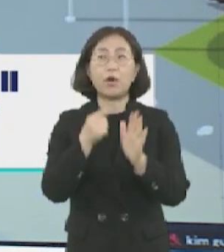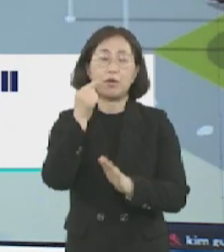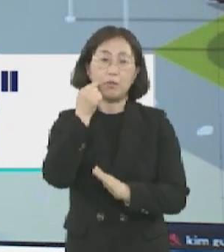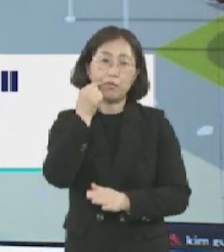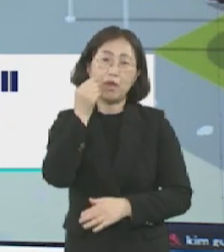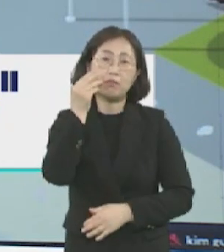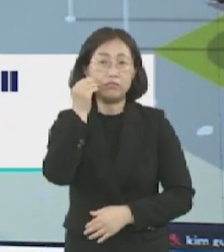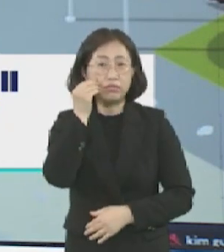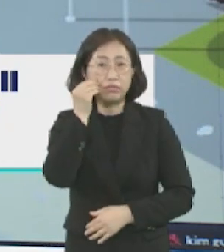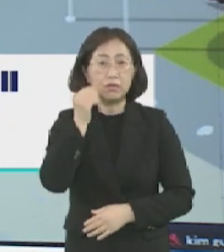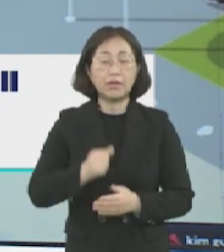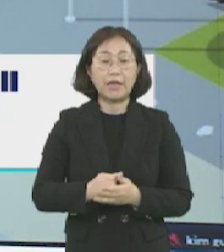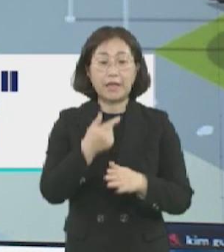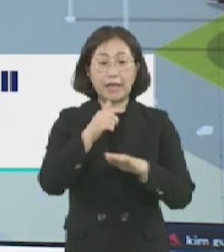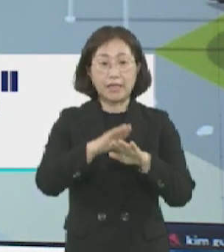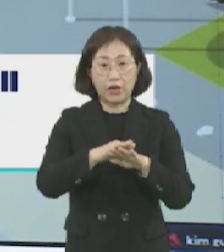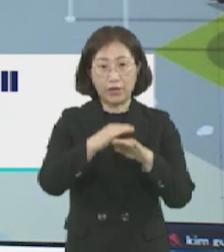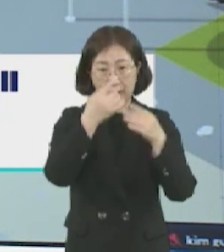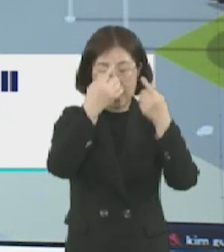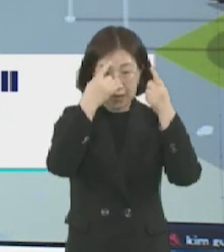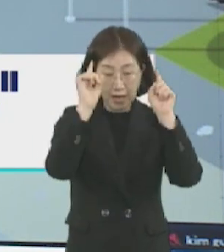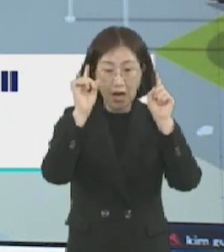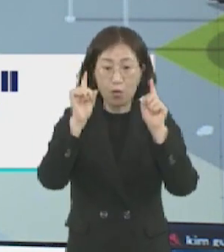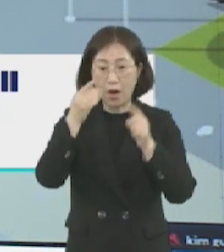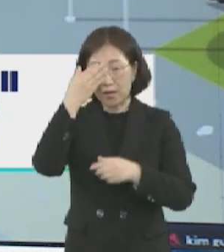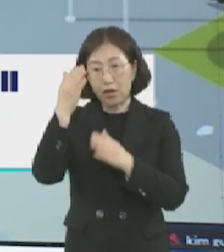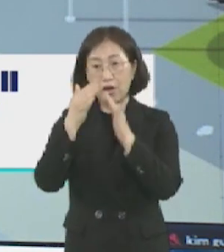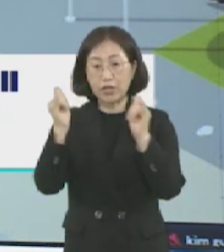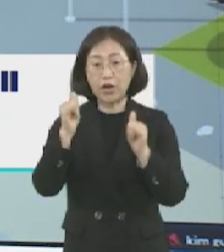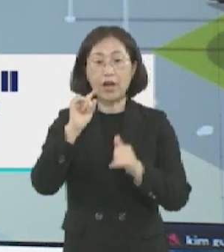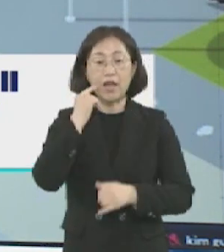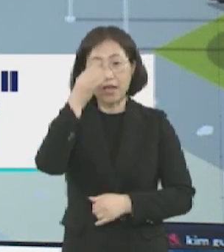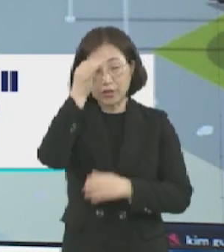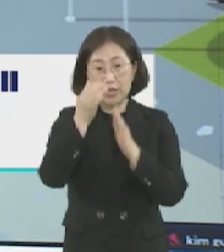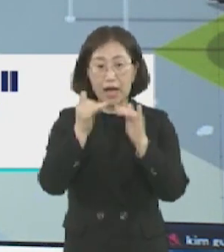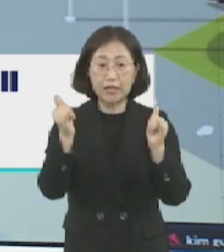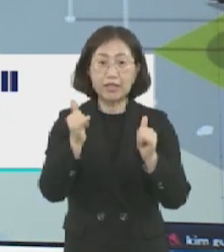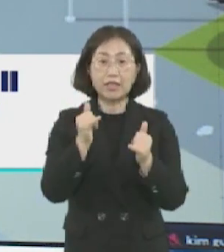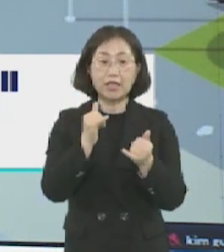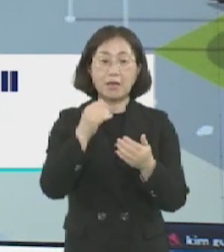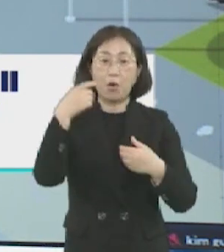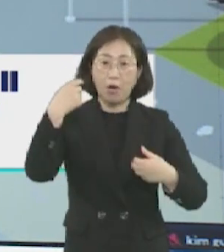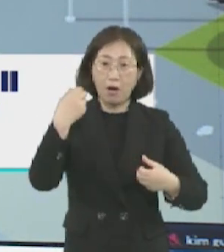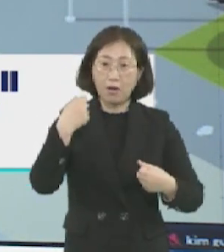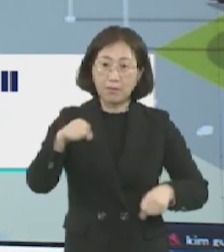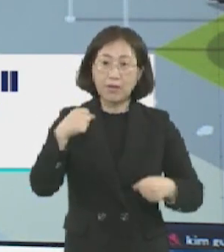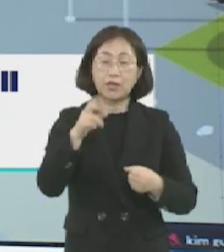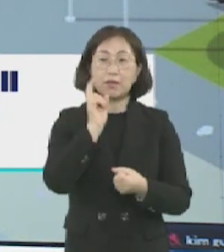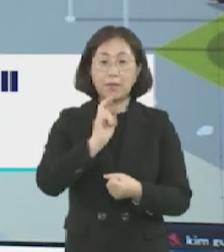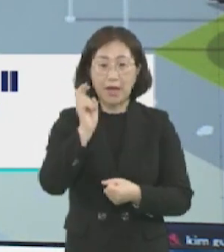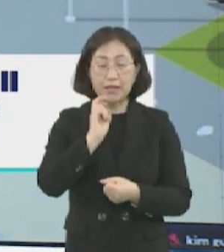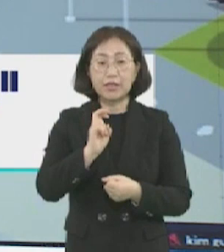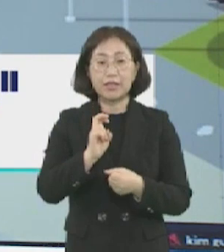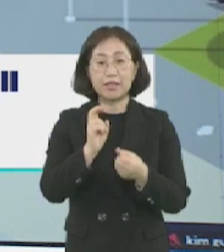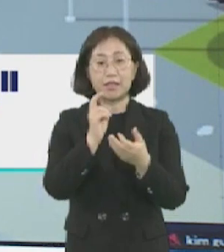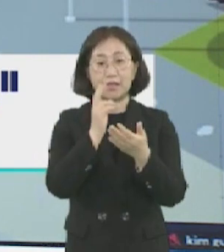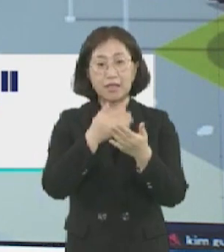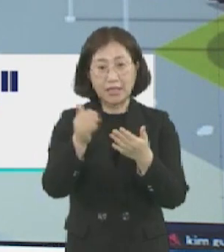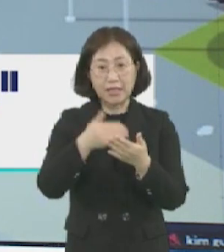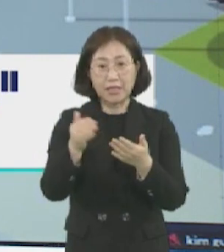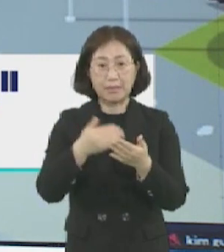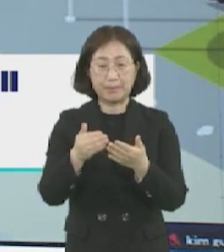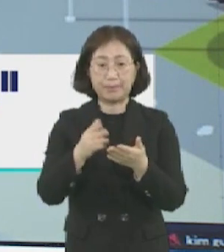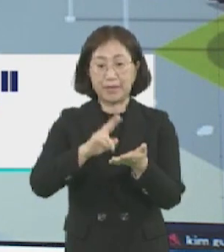있습니다. 대전의 한 대학과 청년 예술가들이 음악, 미술, 웹툰을 3차원 가상 공간인 메타버스에서